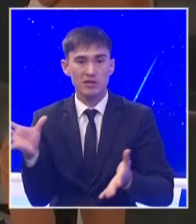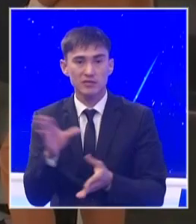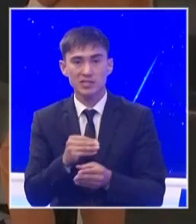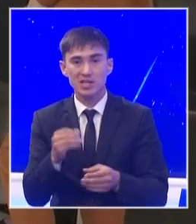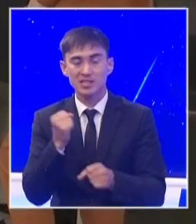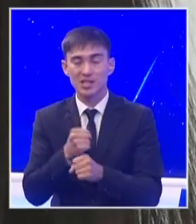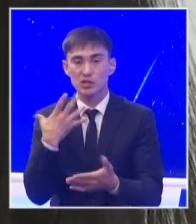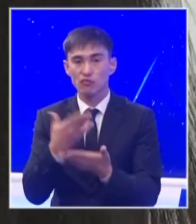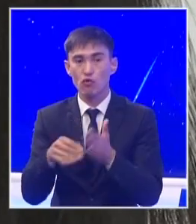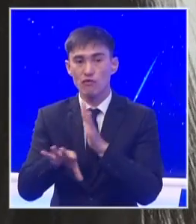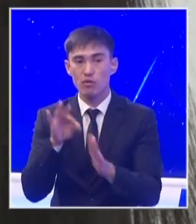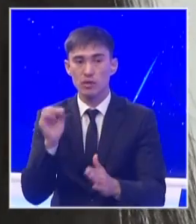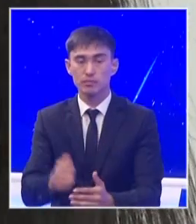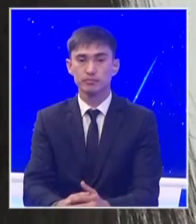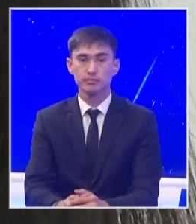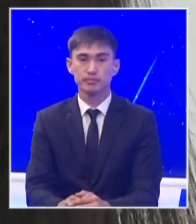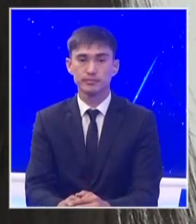призывают всех сделать свой выбор.